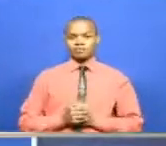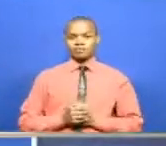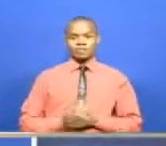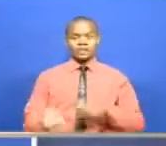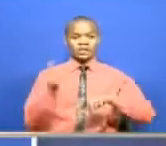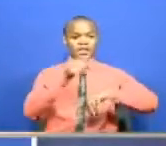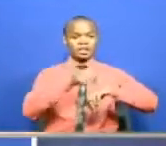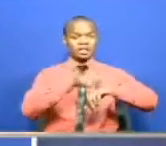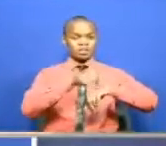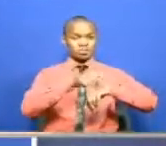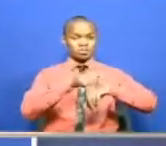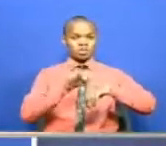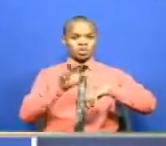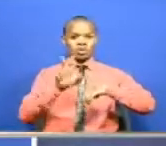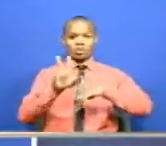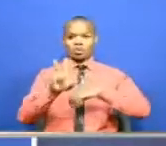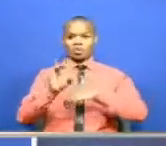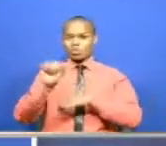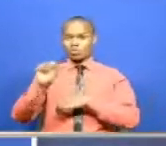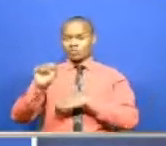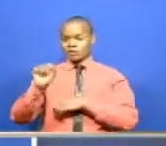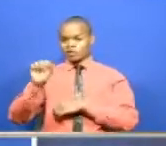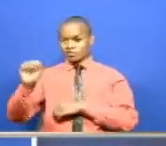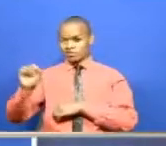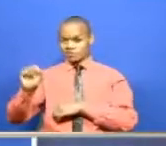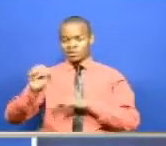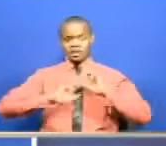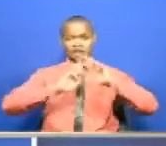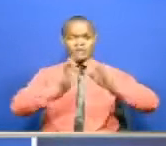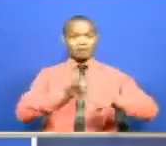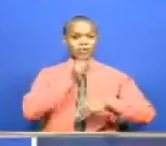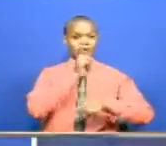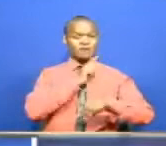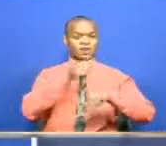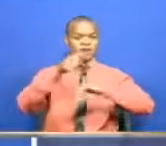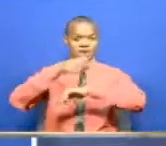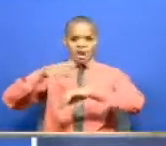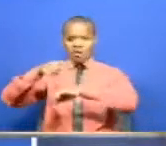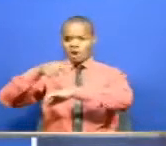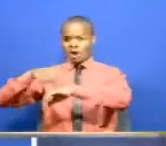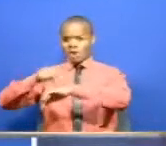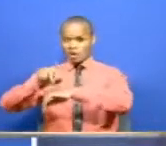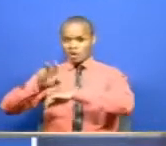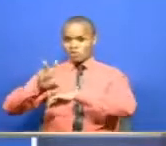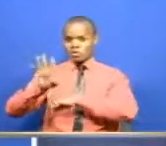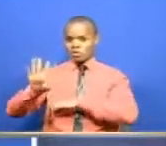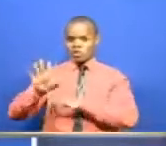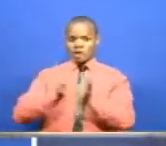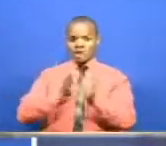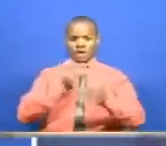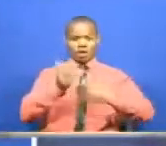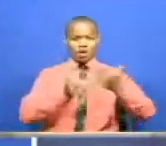visa 245 vikinakiliwa katika muda wa saa 24 na kufikisha